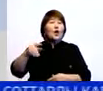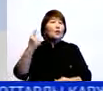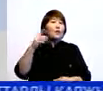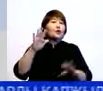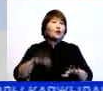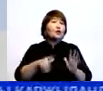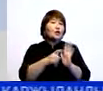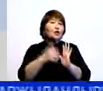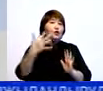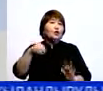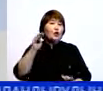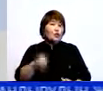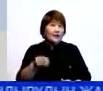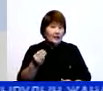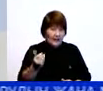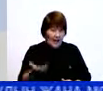орын 750 мың теңге,